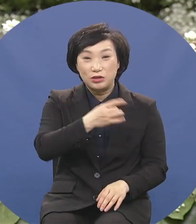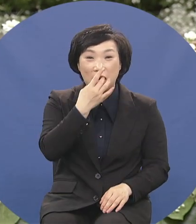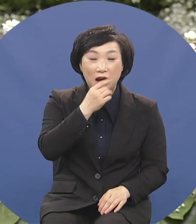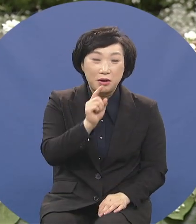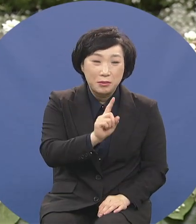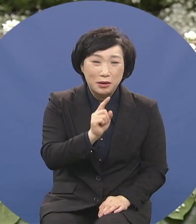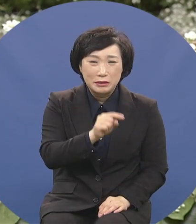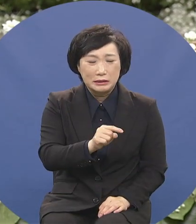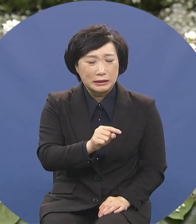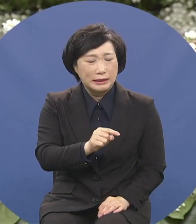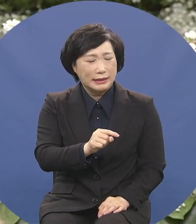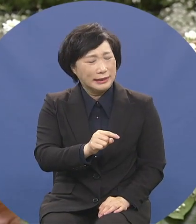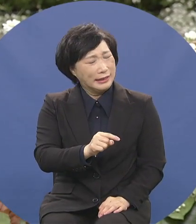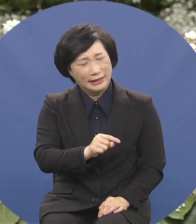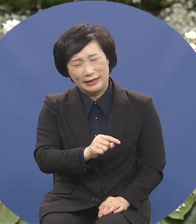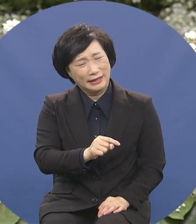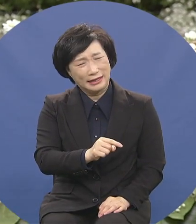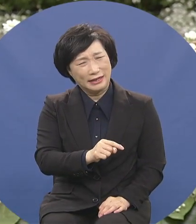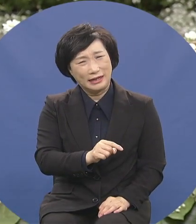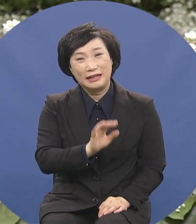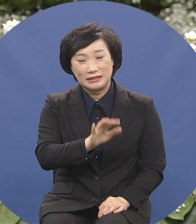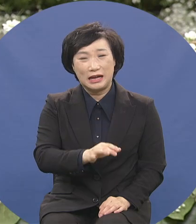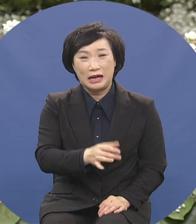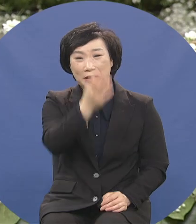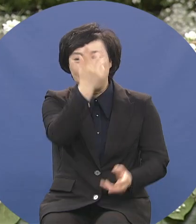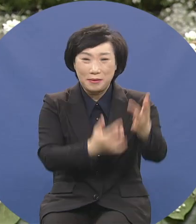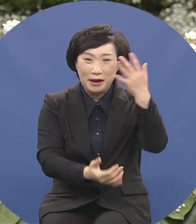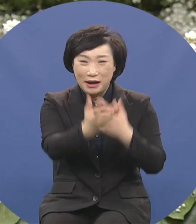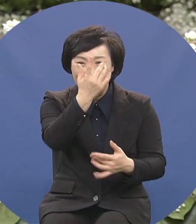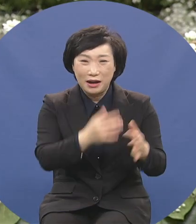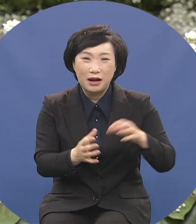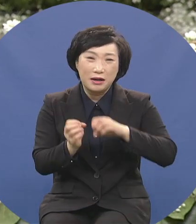쭉정이는 꺼지지 않는 불에